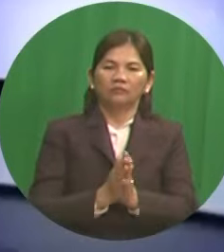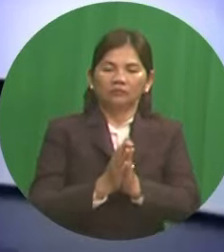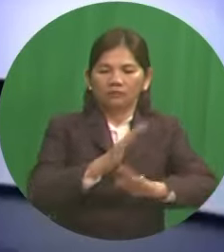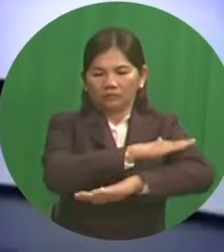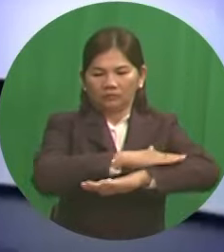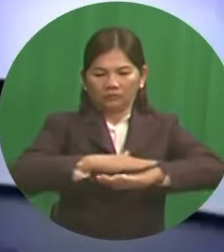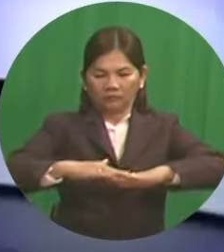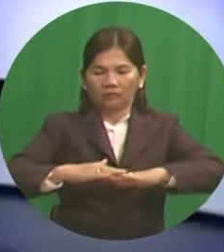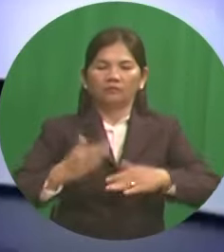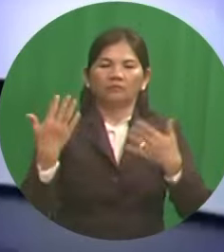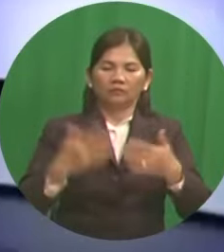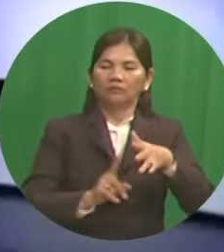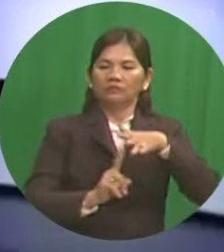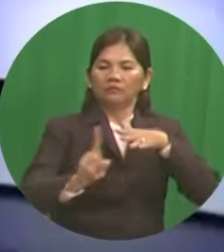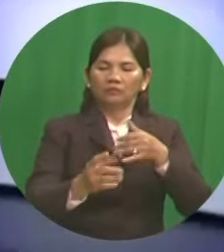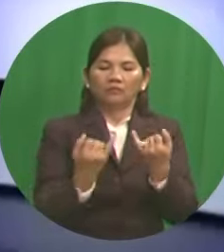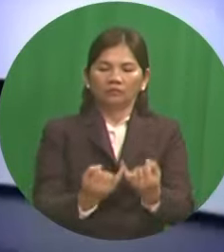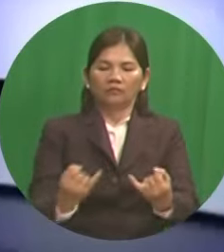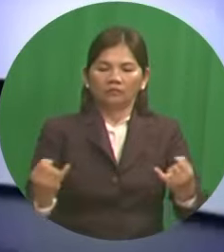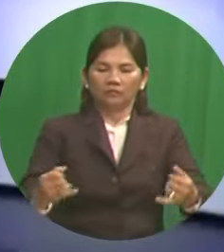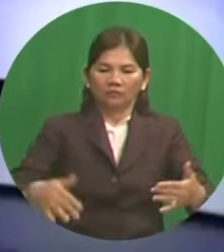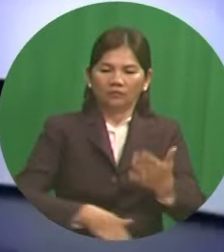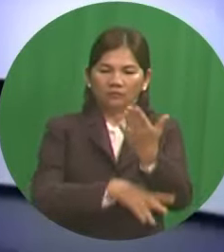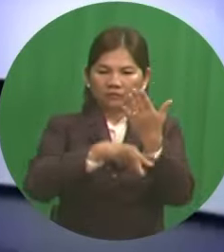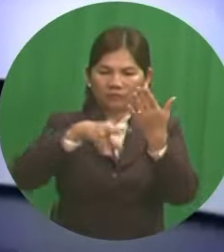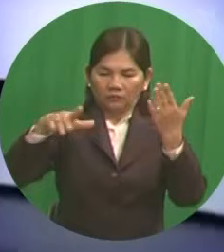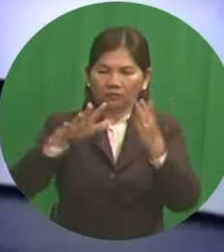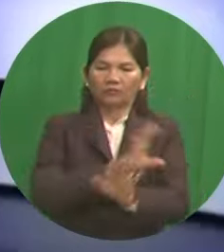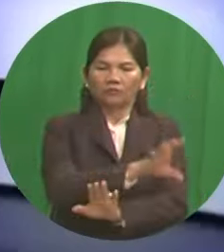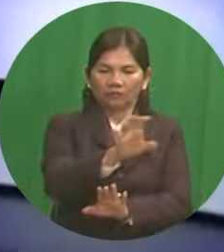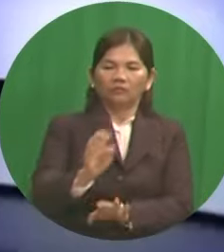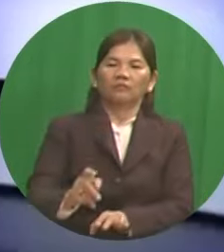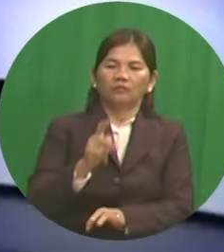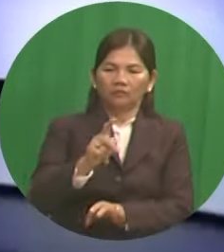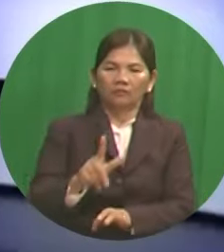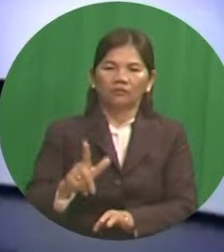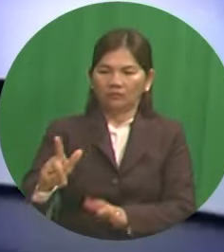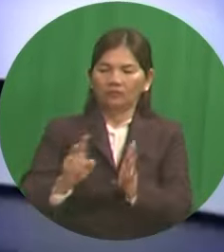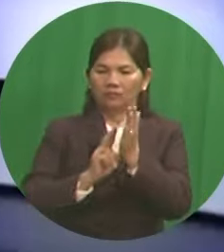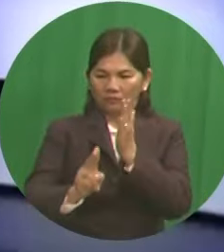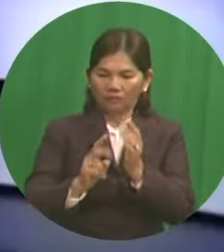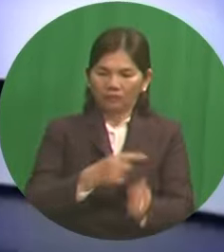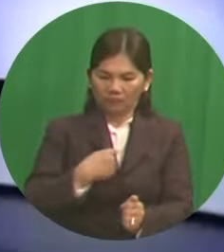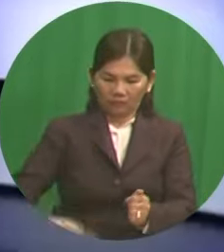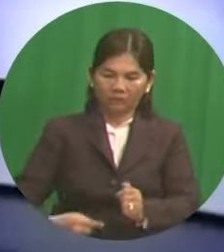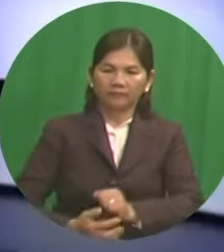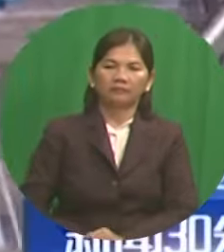បស់ពួកគេហើយជម្លៀសកុមារចេញពីគ្រោះទឹកជំនន់នៅក្នុងខេត្តគួយឈូភាគនិរតីនៃប្រទេសចិ